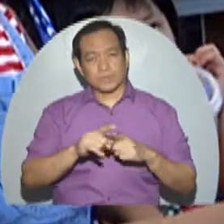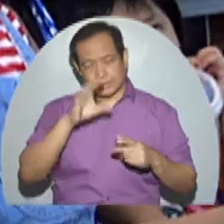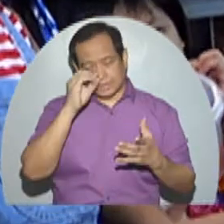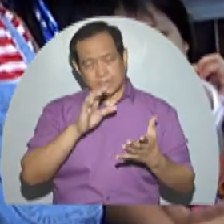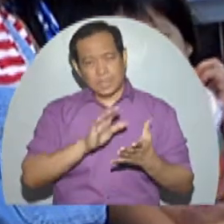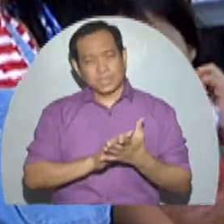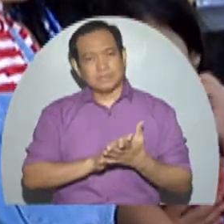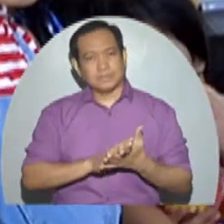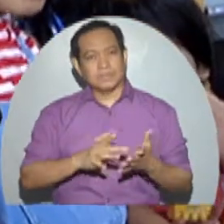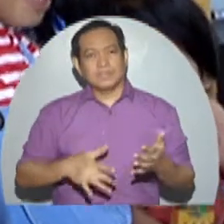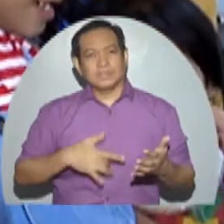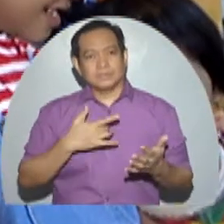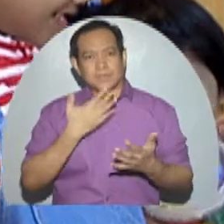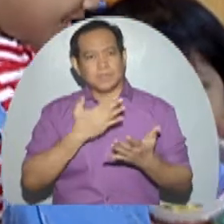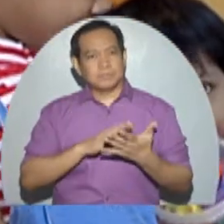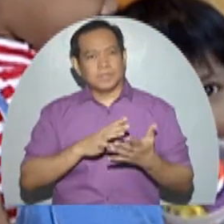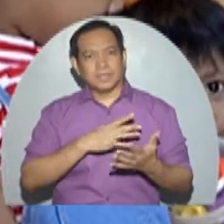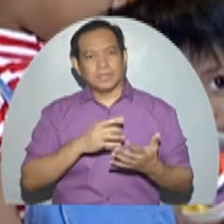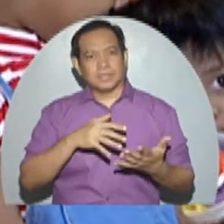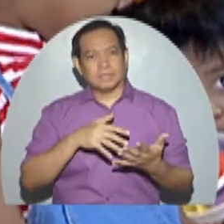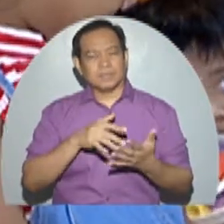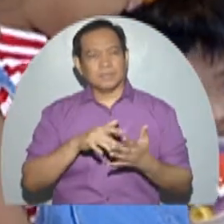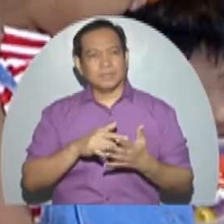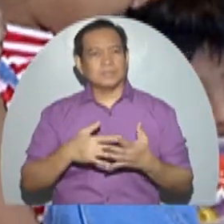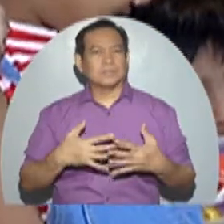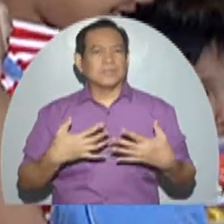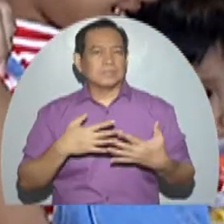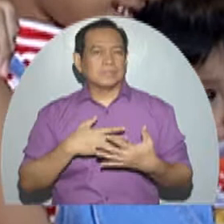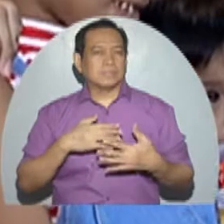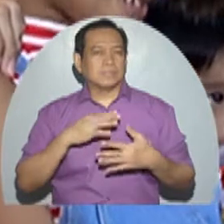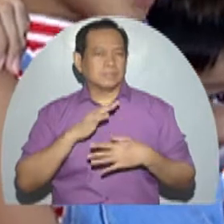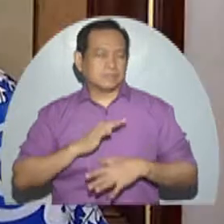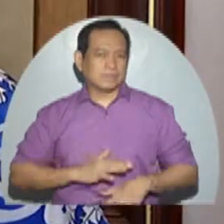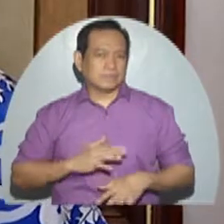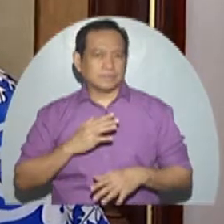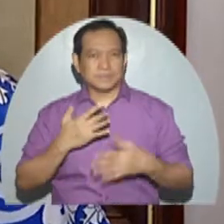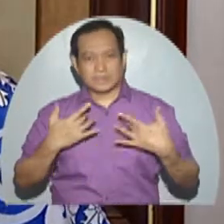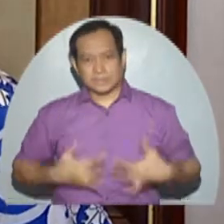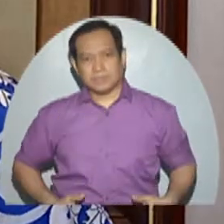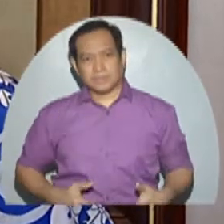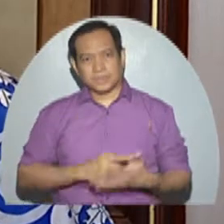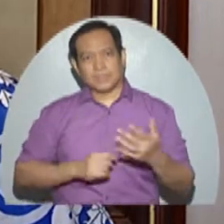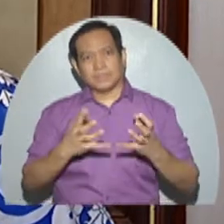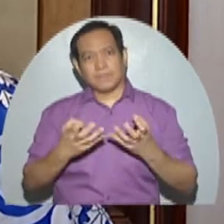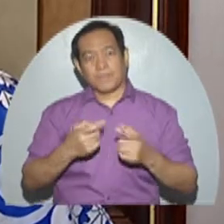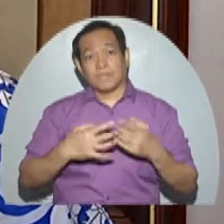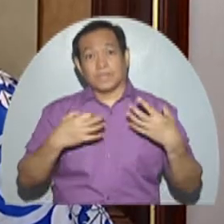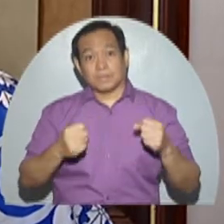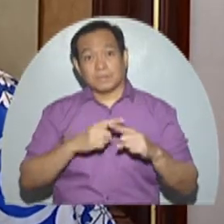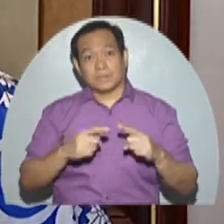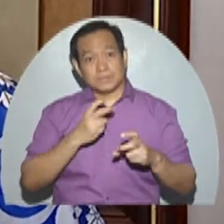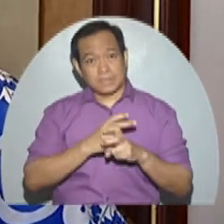Karding. Actually, nahihirapan talaga siya sa sitwasyon niya. Kasi parang gusto niyang gumaling, pero nahihirapan din siya